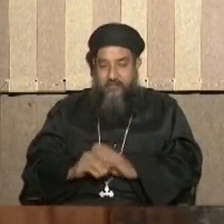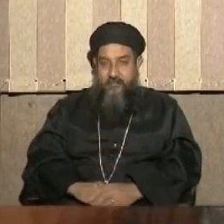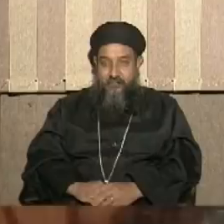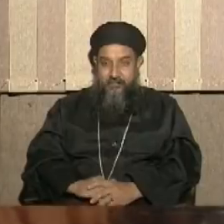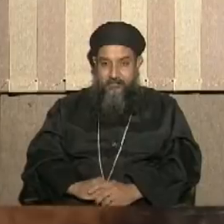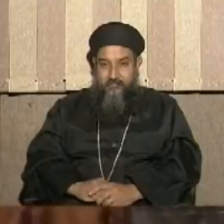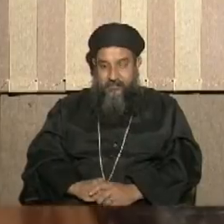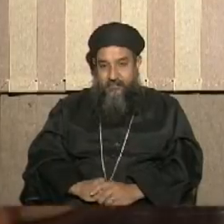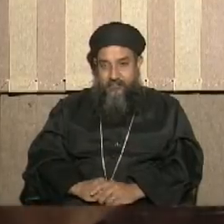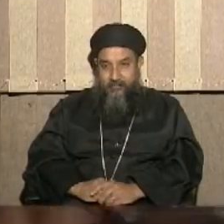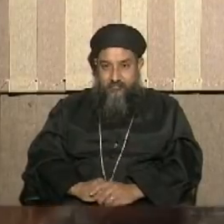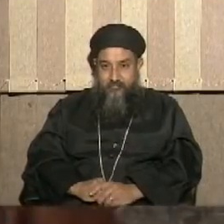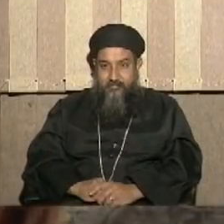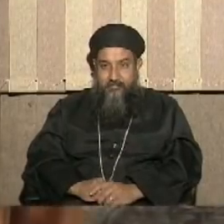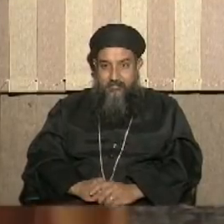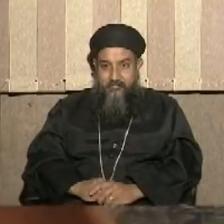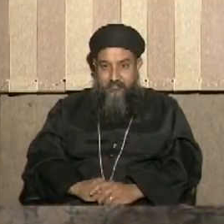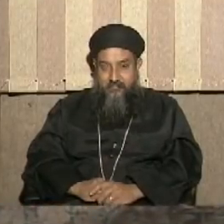خلينا نكمل وقتي.